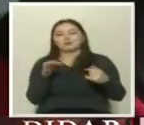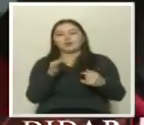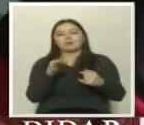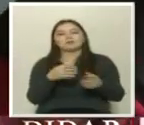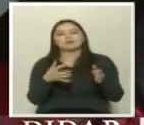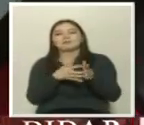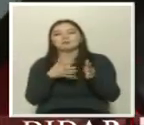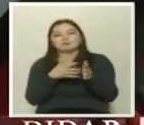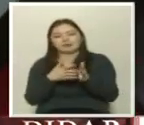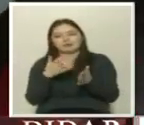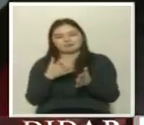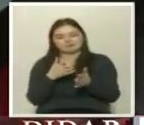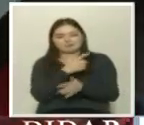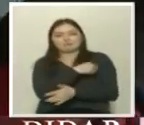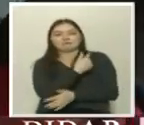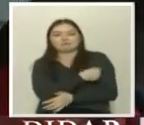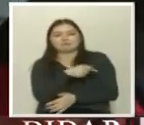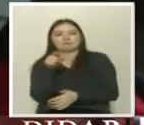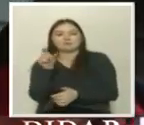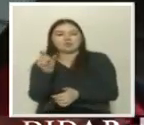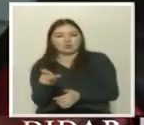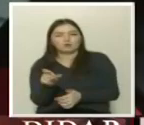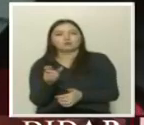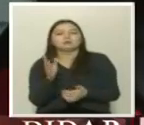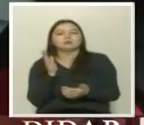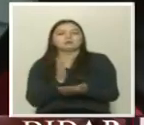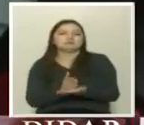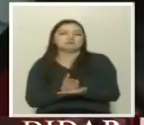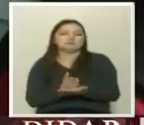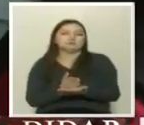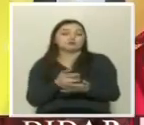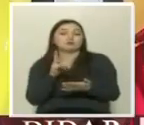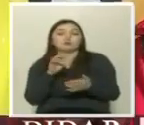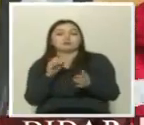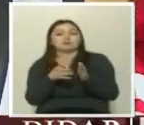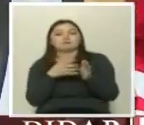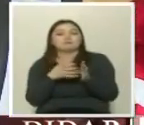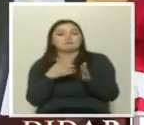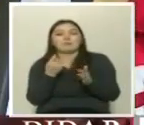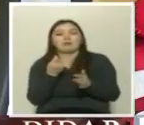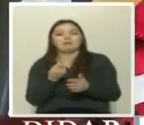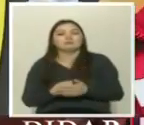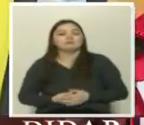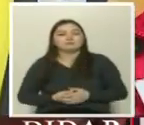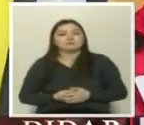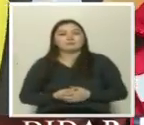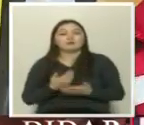у старших коллег. Очень хочется, чтобы все были такими преданными своему делу, как Тазагуль.